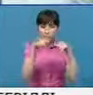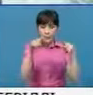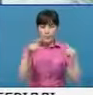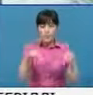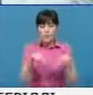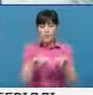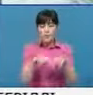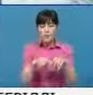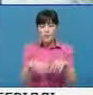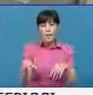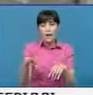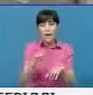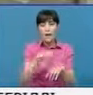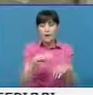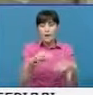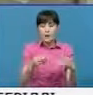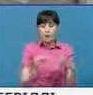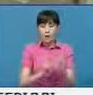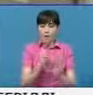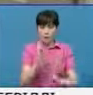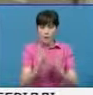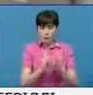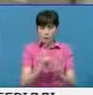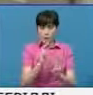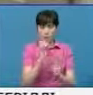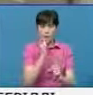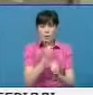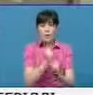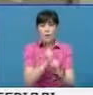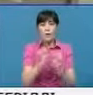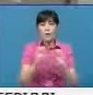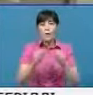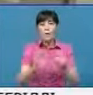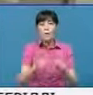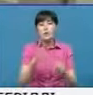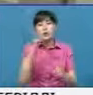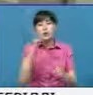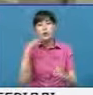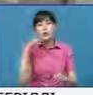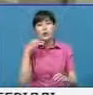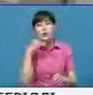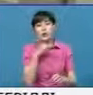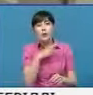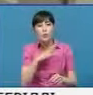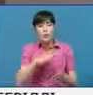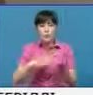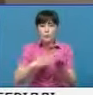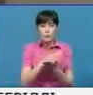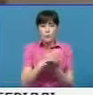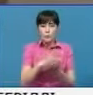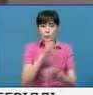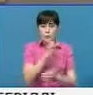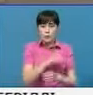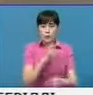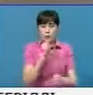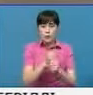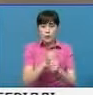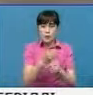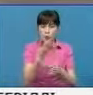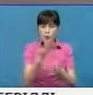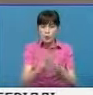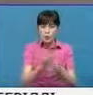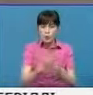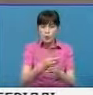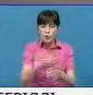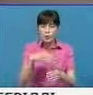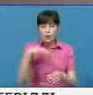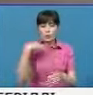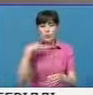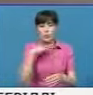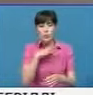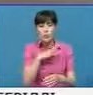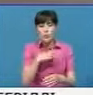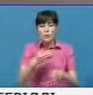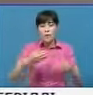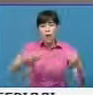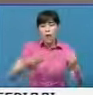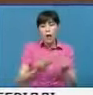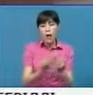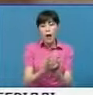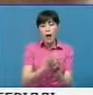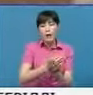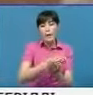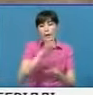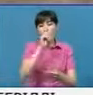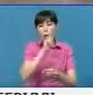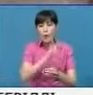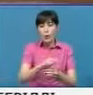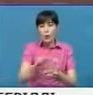Барлық оталар жасалды. Ауруханада 300-ден астам қызметкер халыққа медициналық көмек көрсетуге әзір. Олардың басым бөлігі қайта даярлаудан